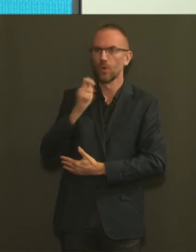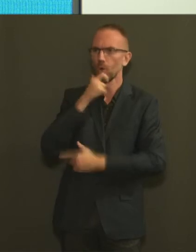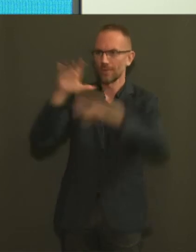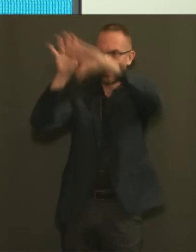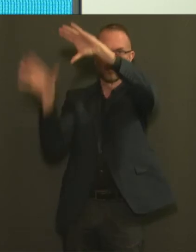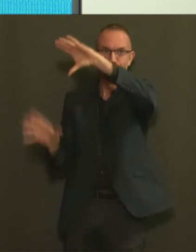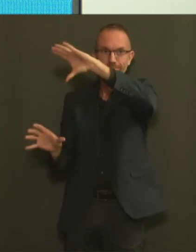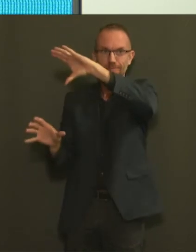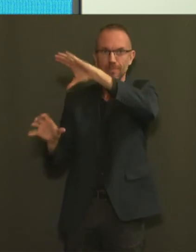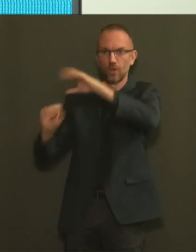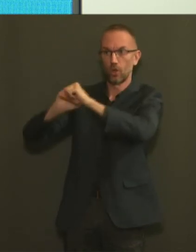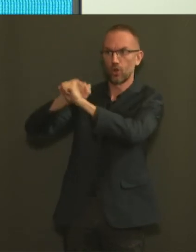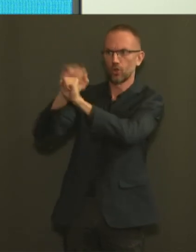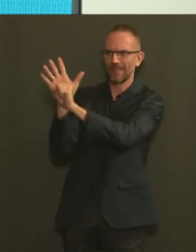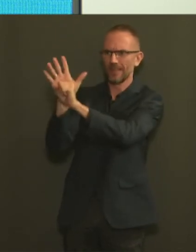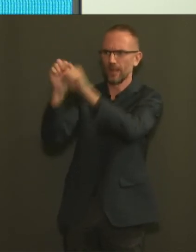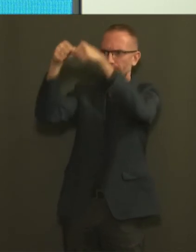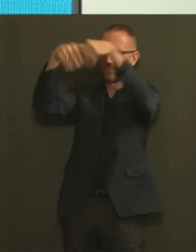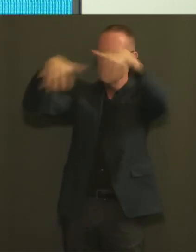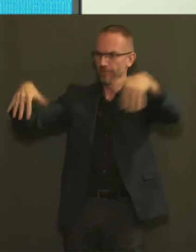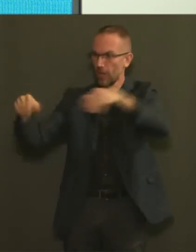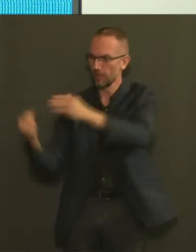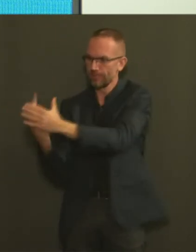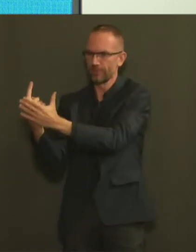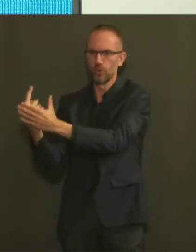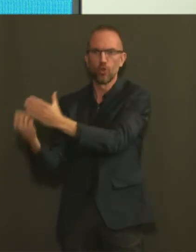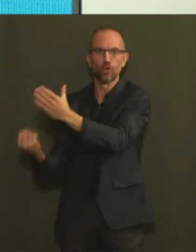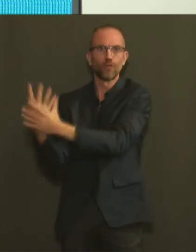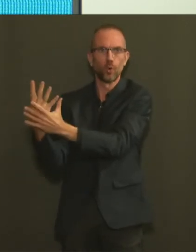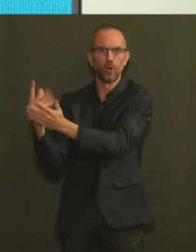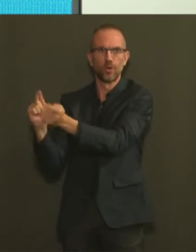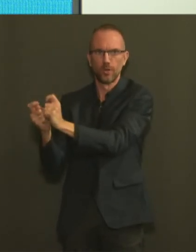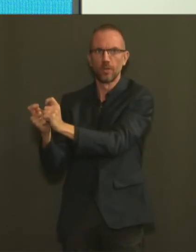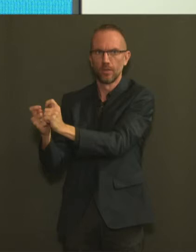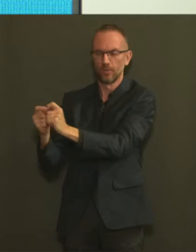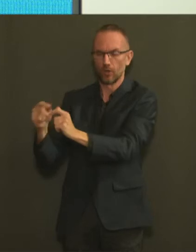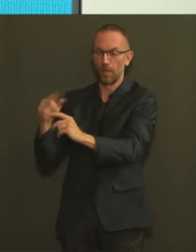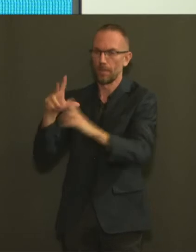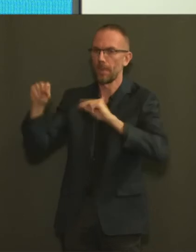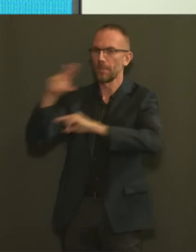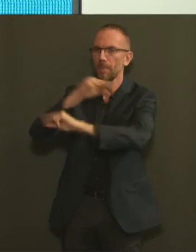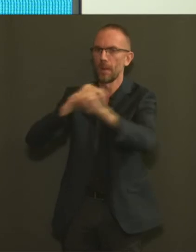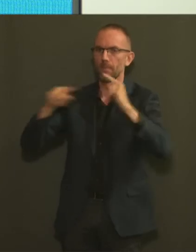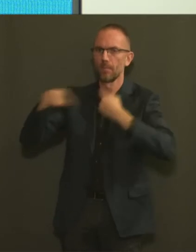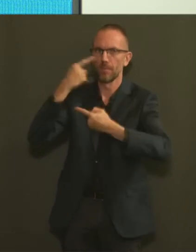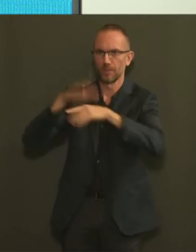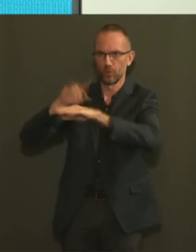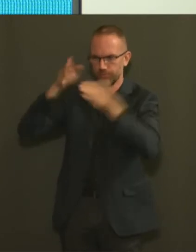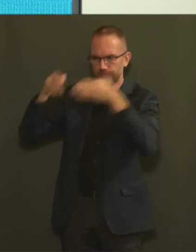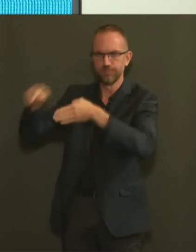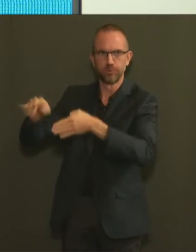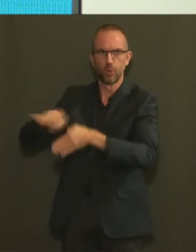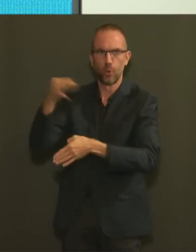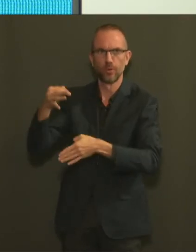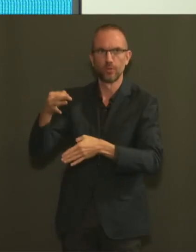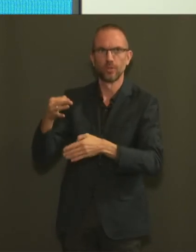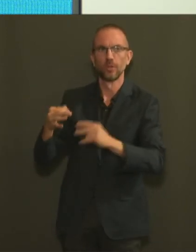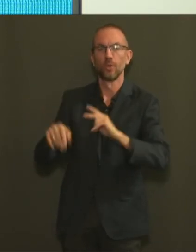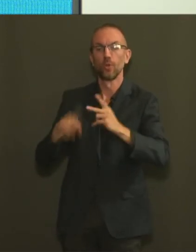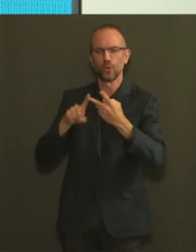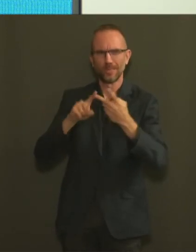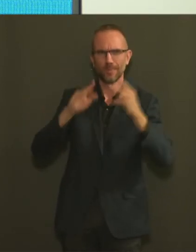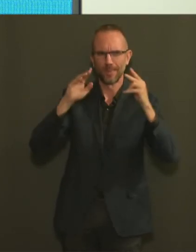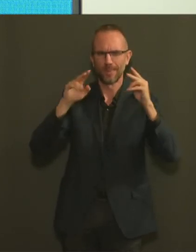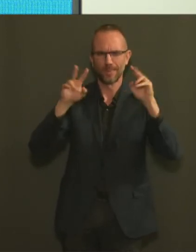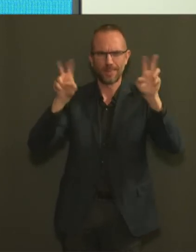qui a fait beaucoup parler d'elle durant ce week end le deuxième thème sera plus lié à la période de l'année sera celui lié aux festivités